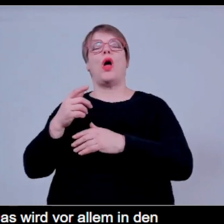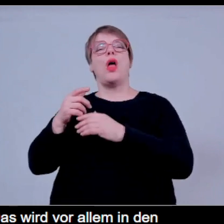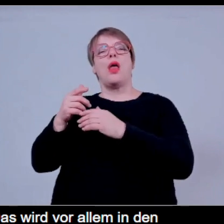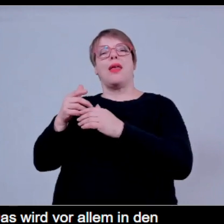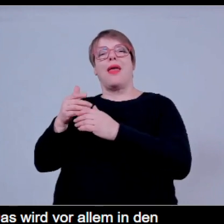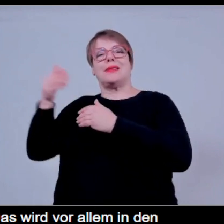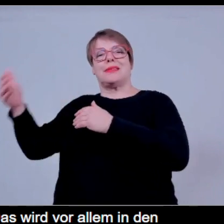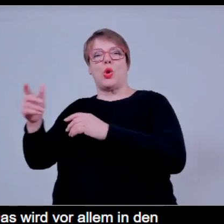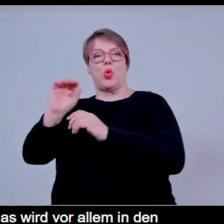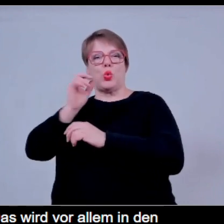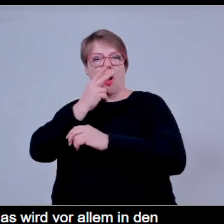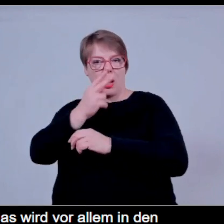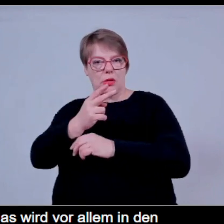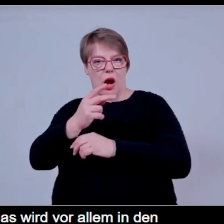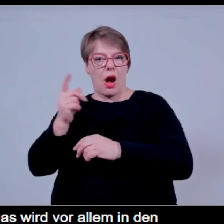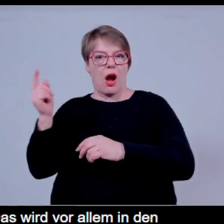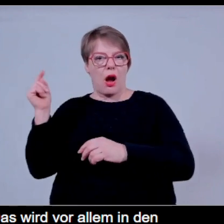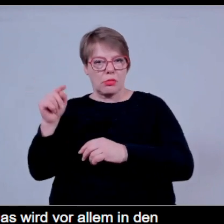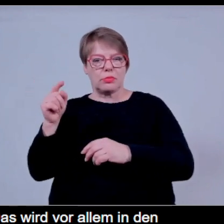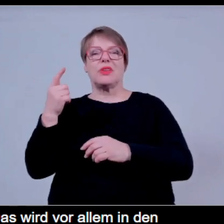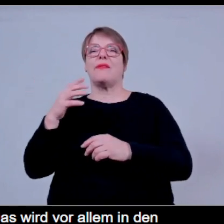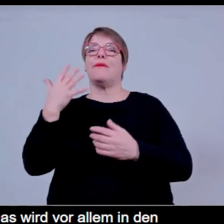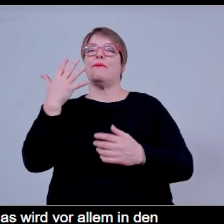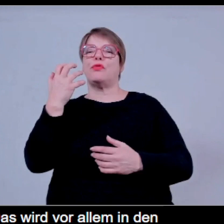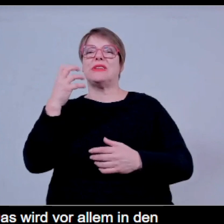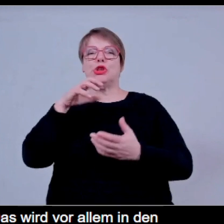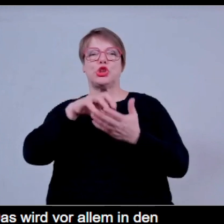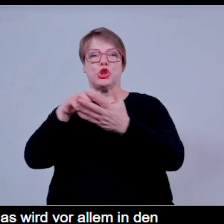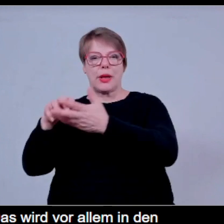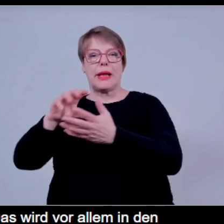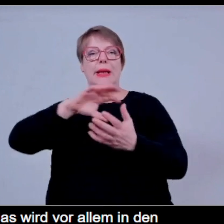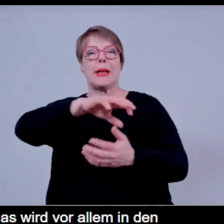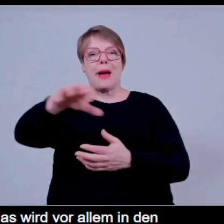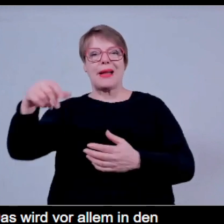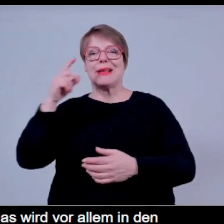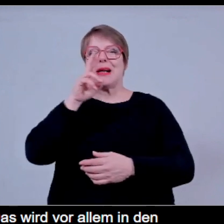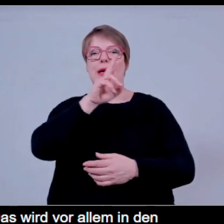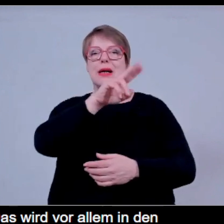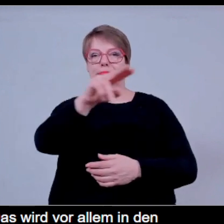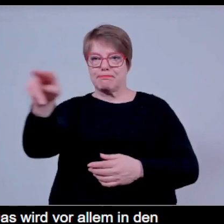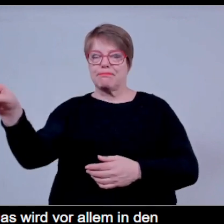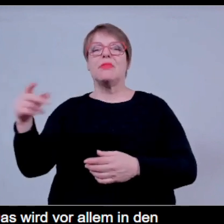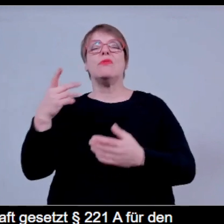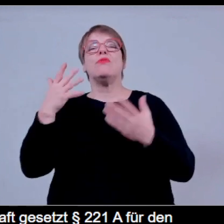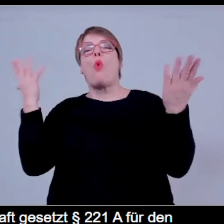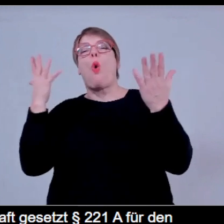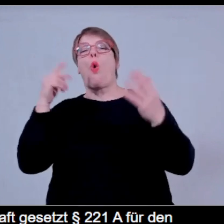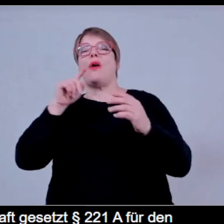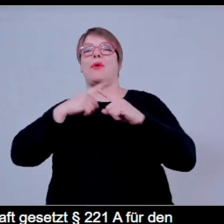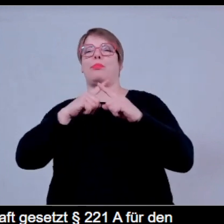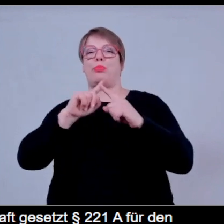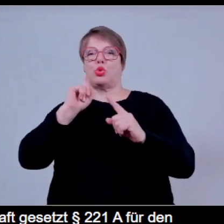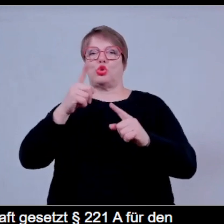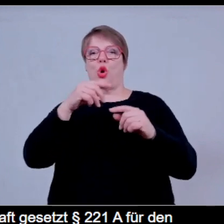Das Umwandlungsverbot wird entsprechend an die Verbände ausgerollt, unsere